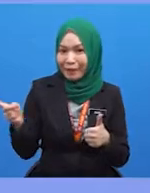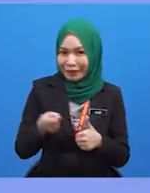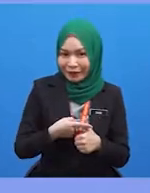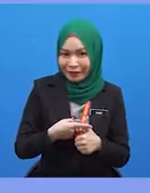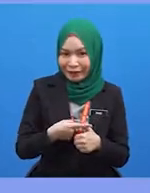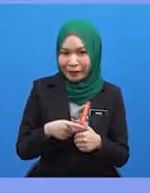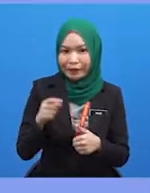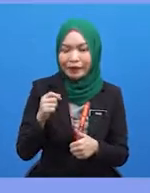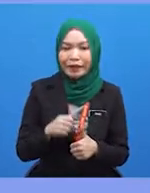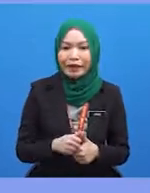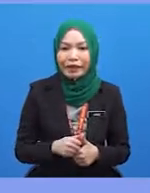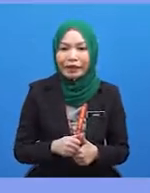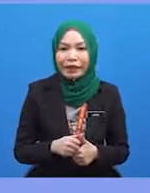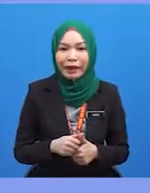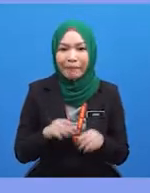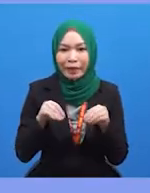pertanian,